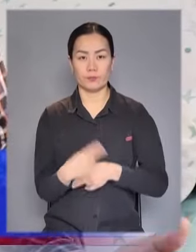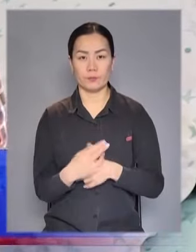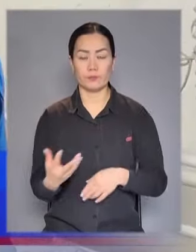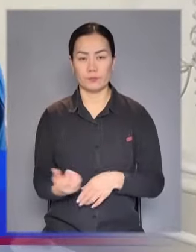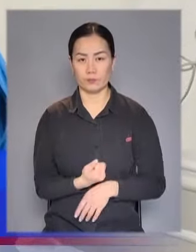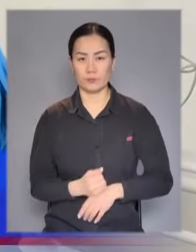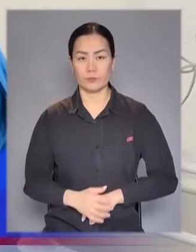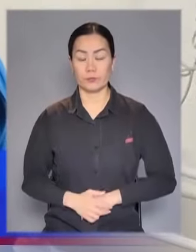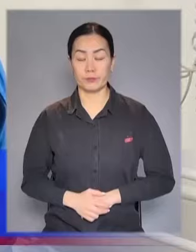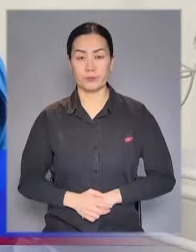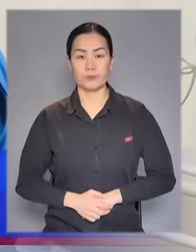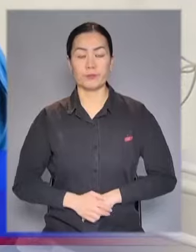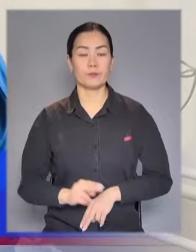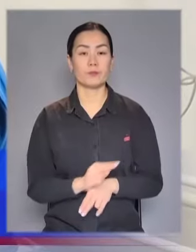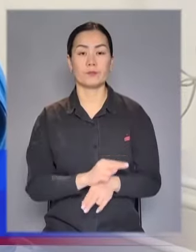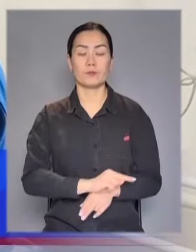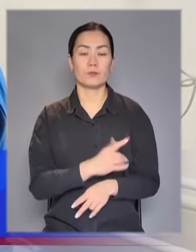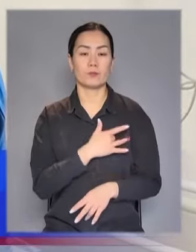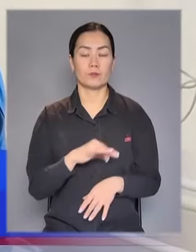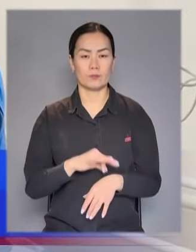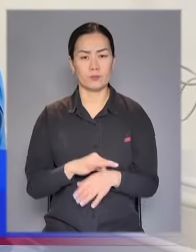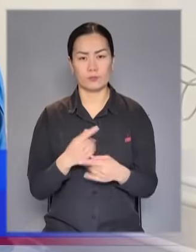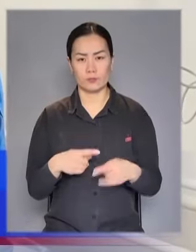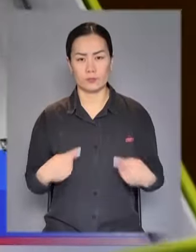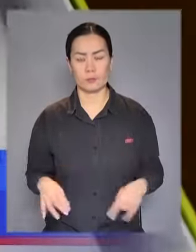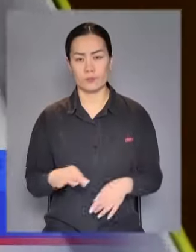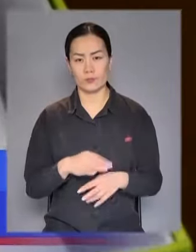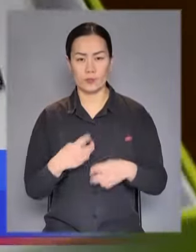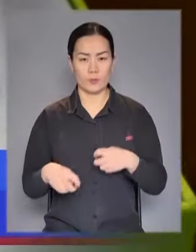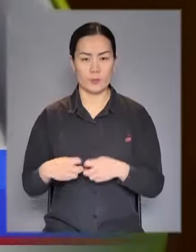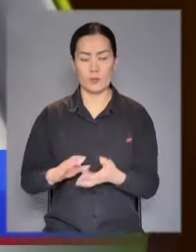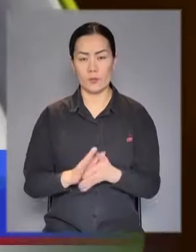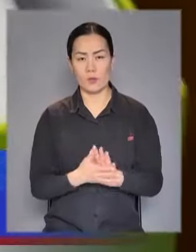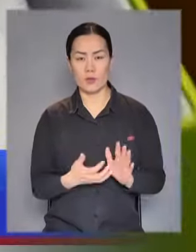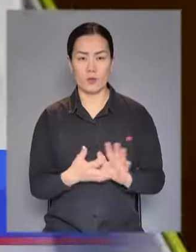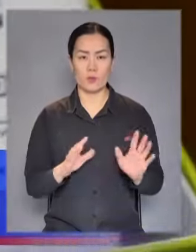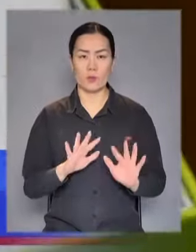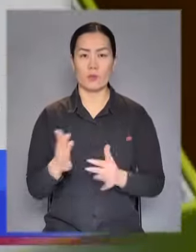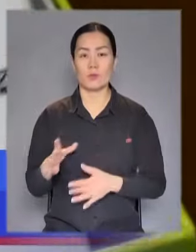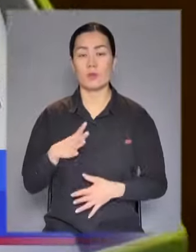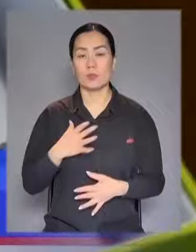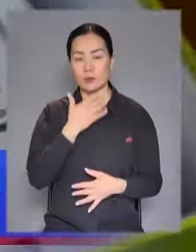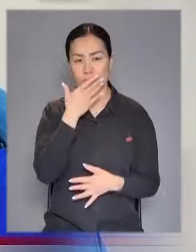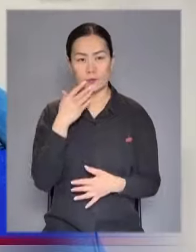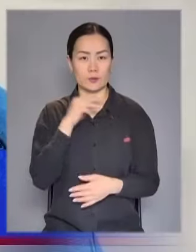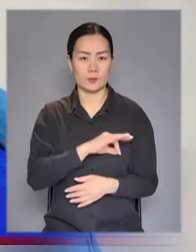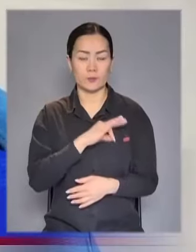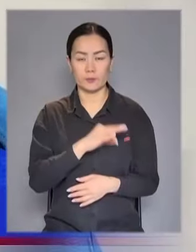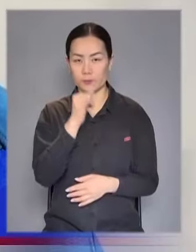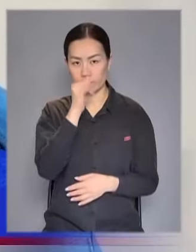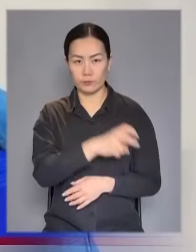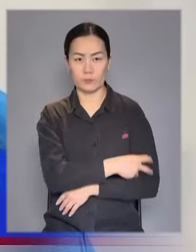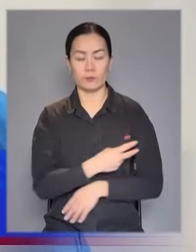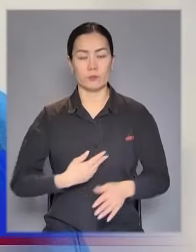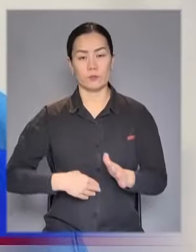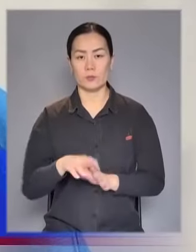не принимал его. Консервативное лечение нарушений функционирования сердечно-сосудистой системы в некоторых случаях малоэффективны, поэтому